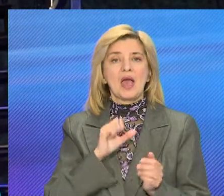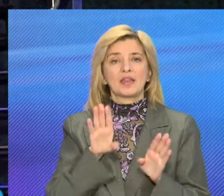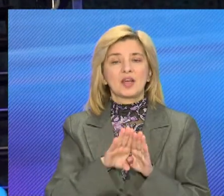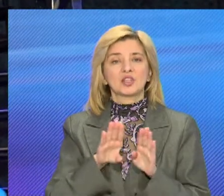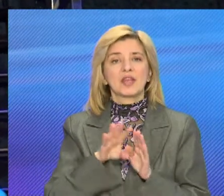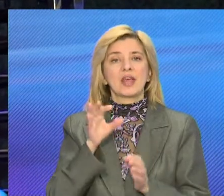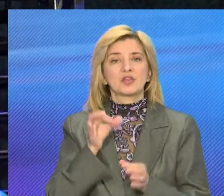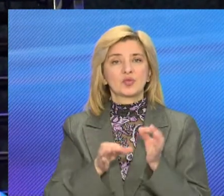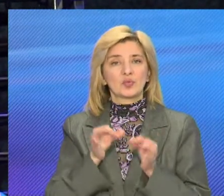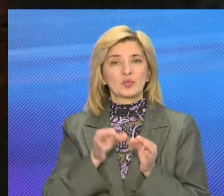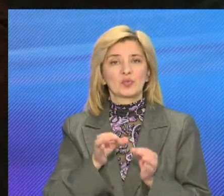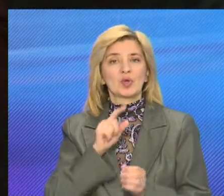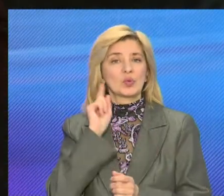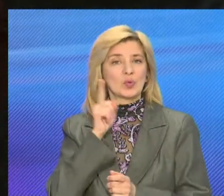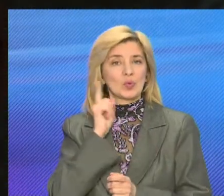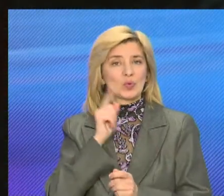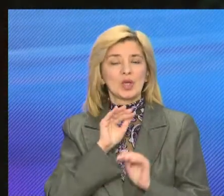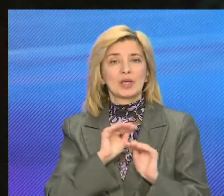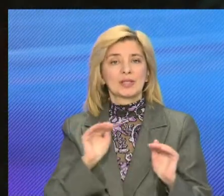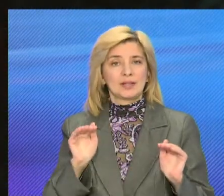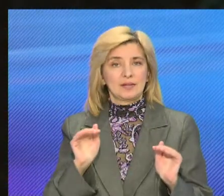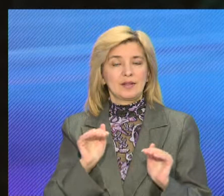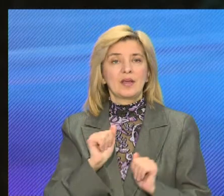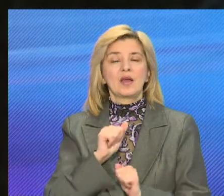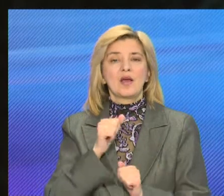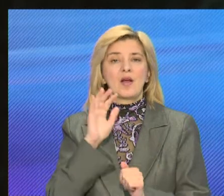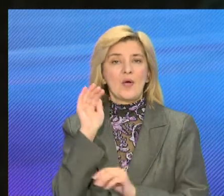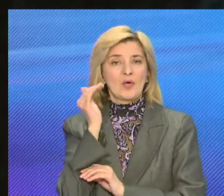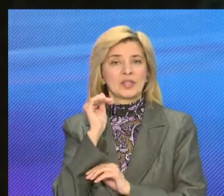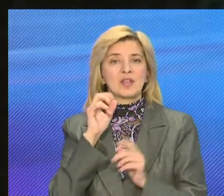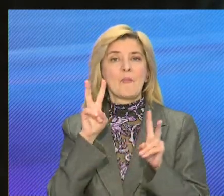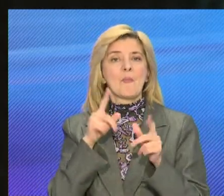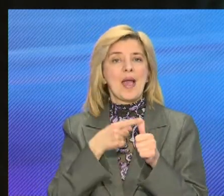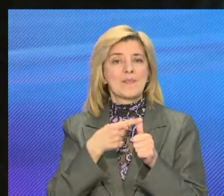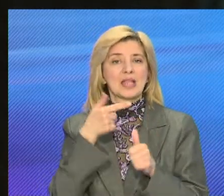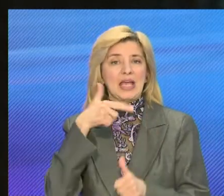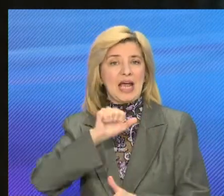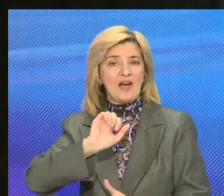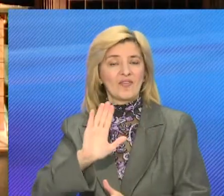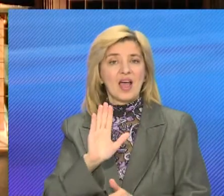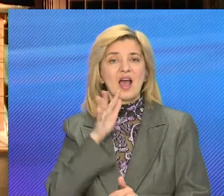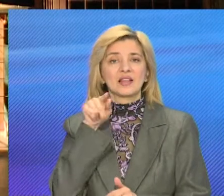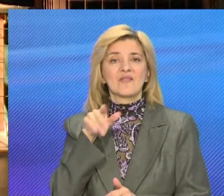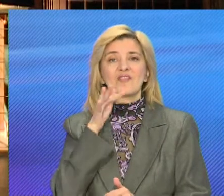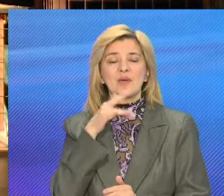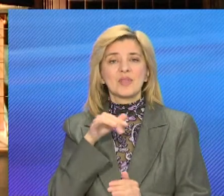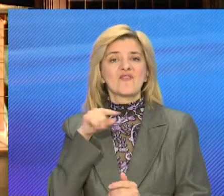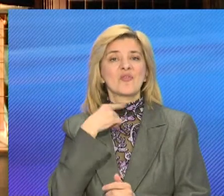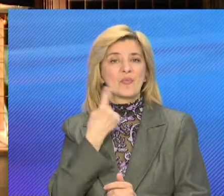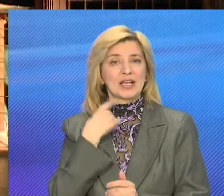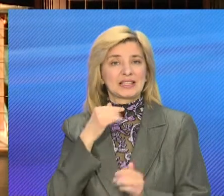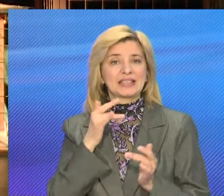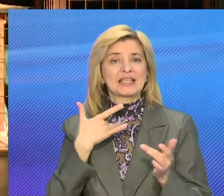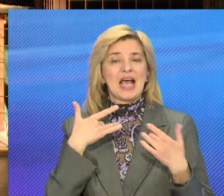представлена добрая и кранальная казка Григория Остера «Косяня помянуш цыгау». А тем часом на сцене Брестского театра «Лялек»